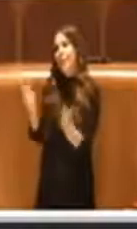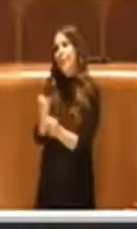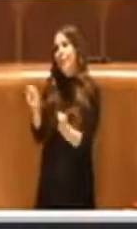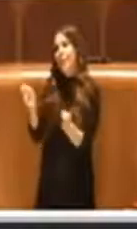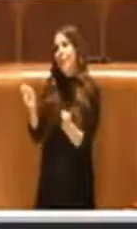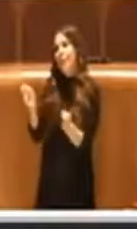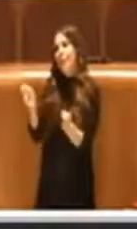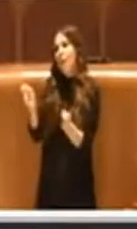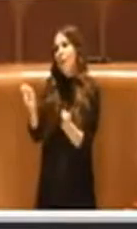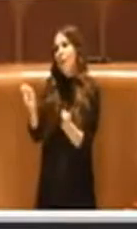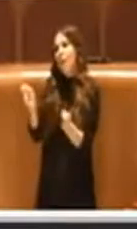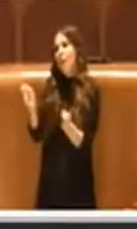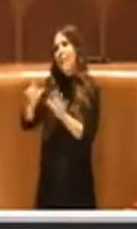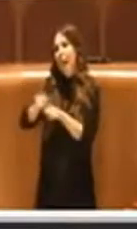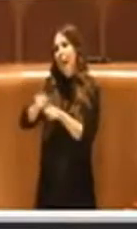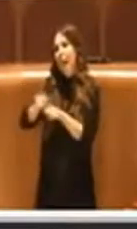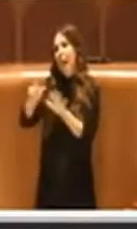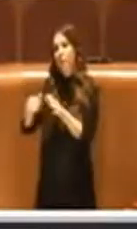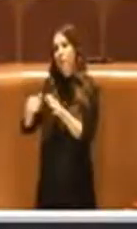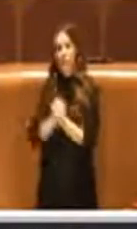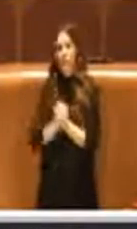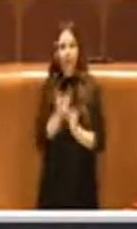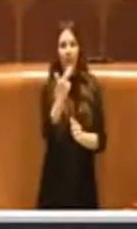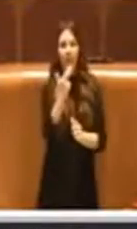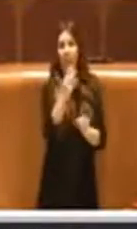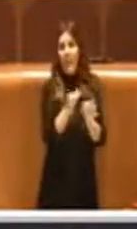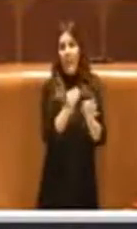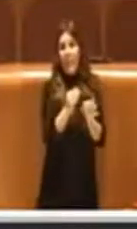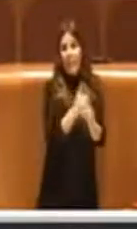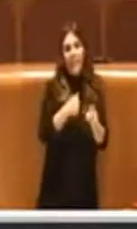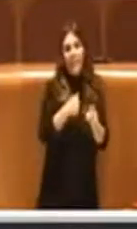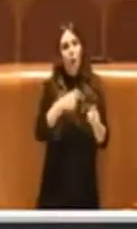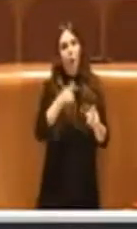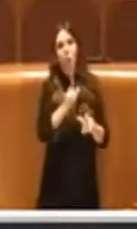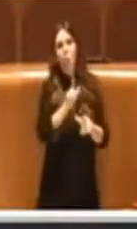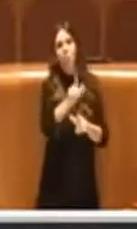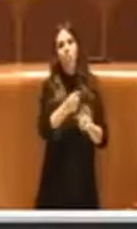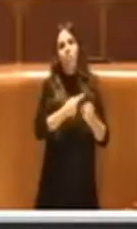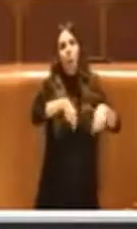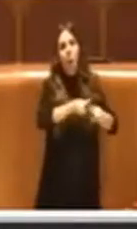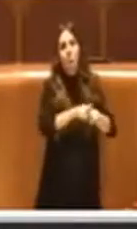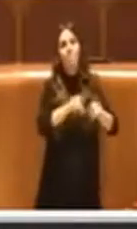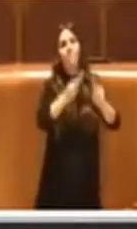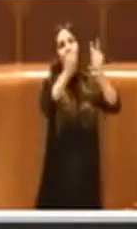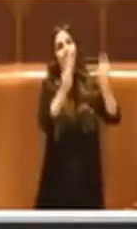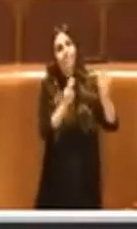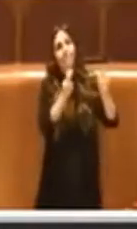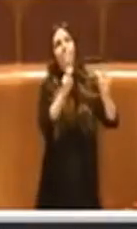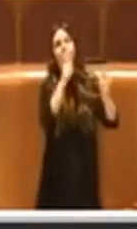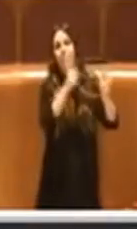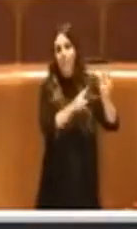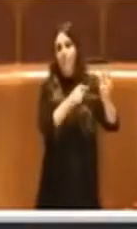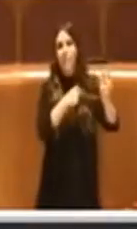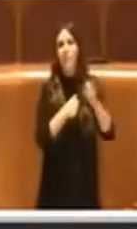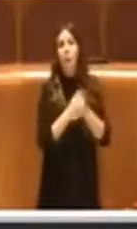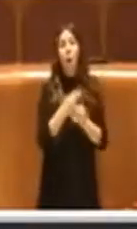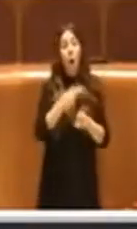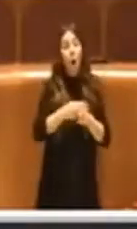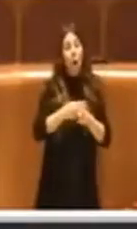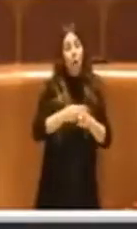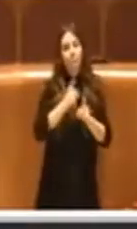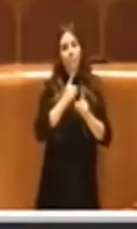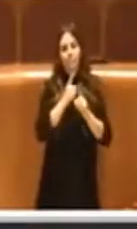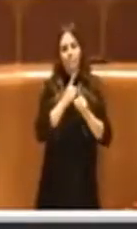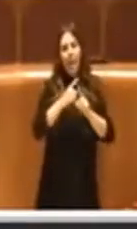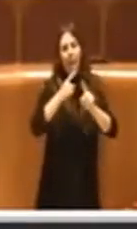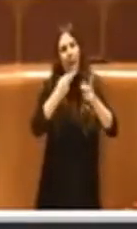formazione 30 secondi solo per dire che lunedì ci sarà una commissione sull'argomento in realtà roma capitale ha seguito con molta attenzione questo